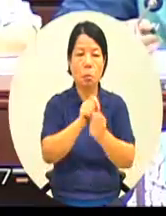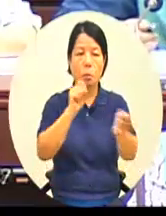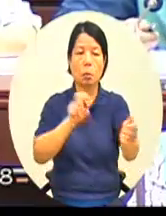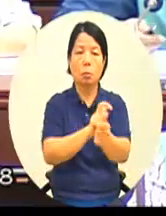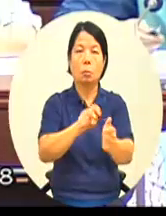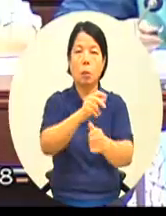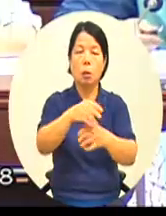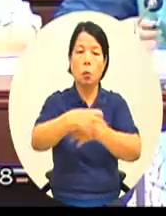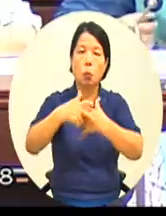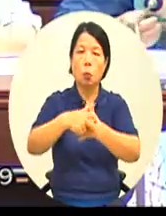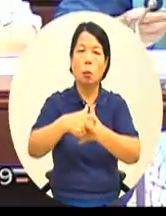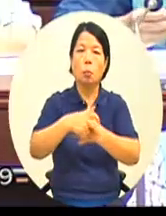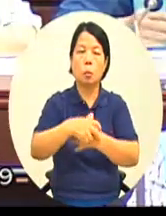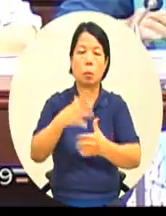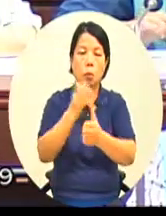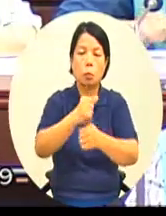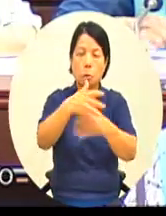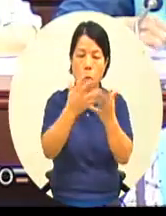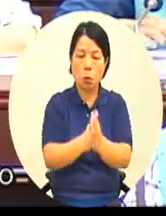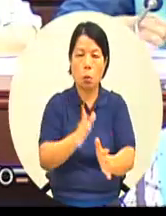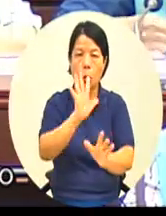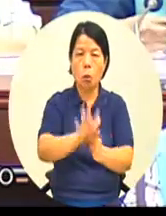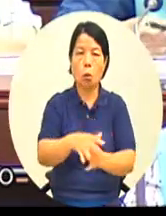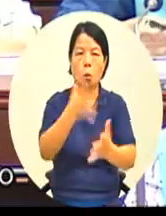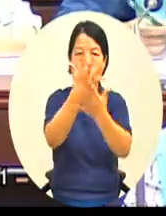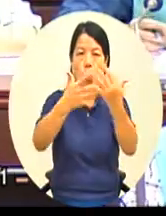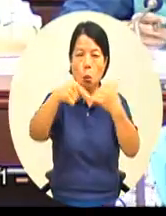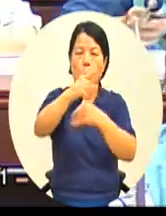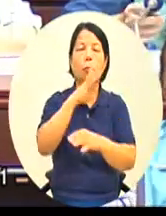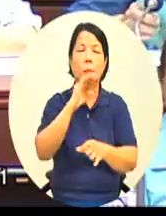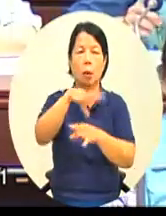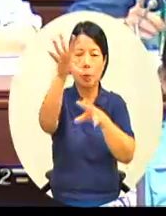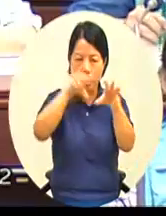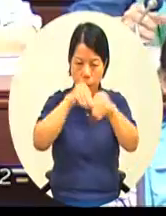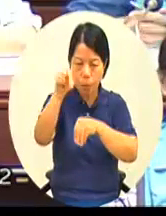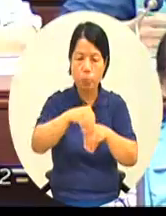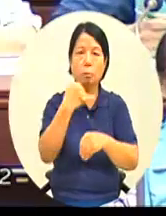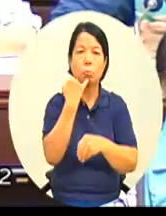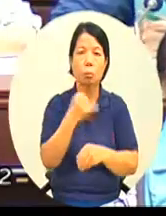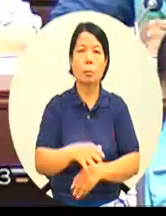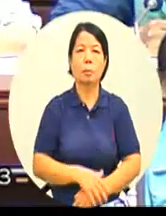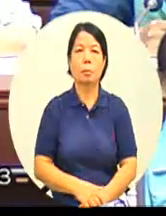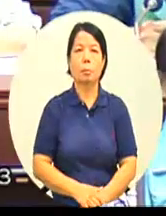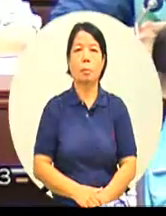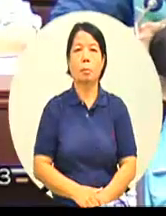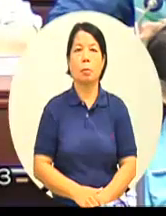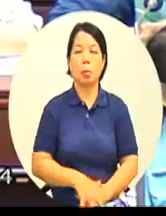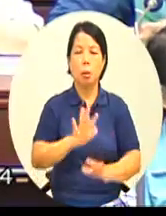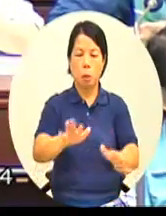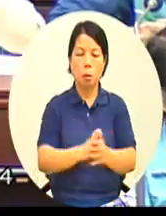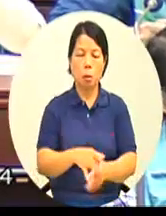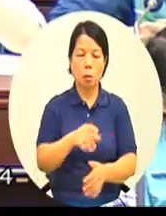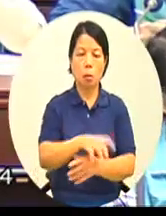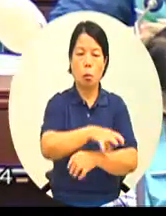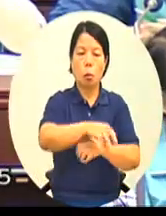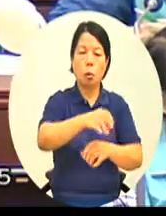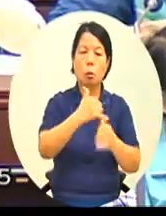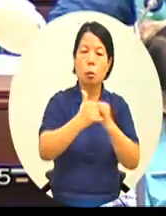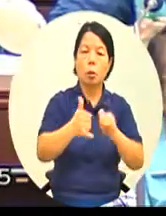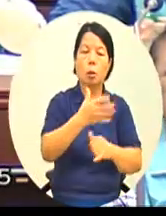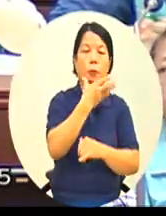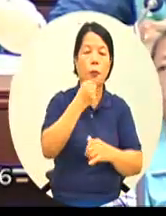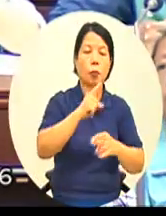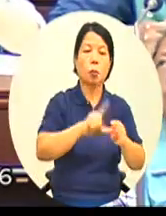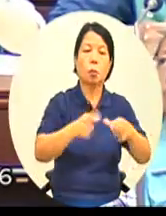做专属长照的 APP， 让大家可以下载所有长照相关的资料。那我们也有14个社服中心，然